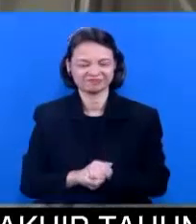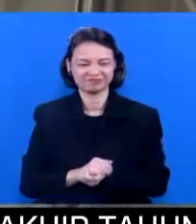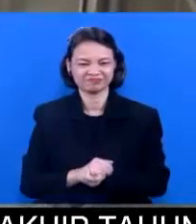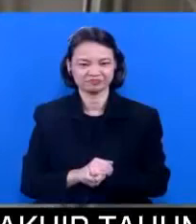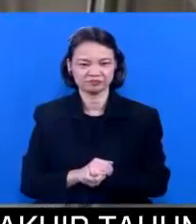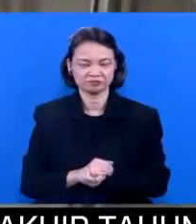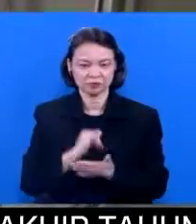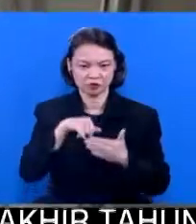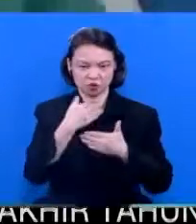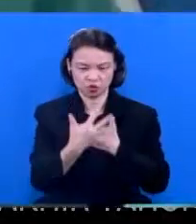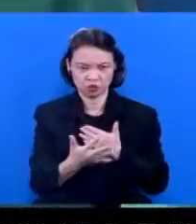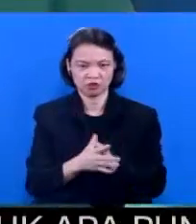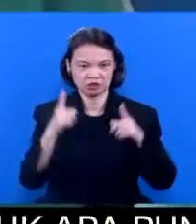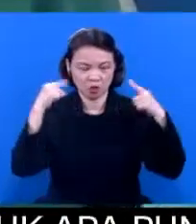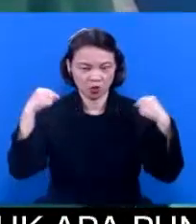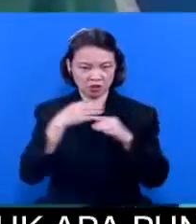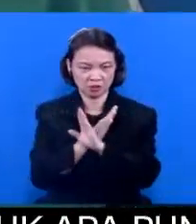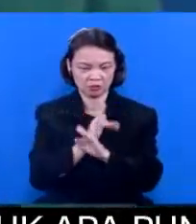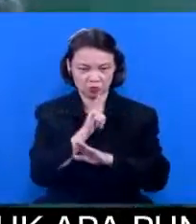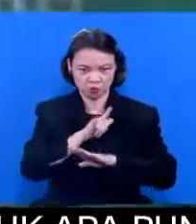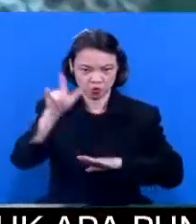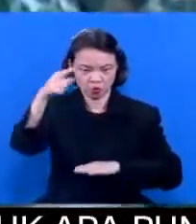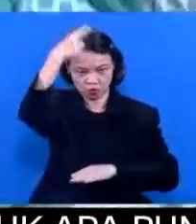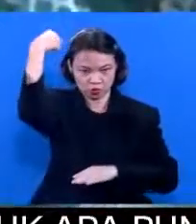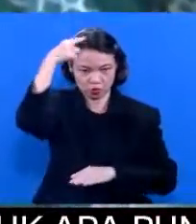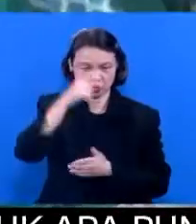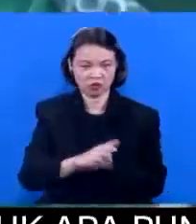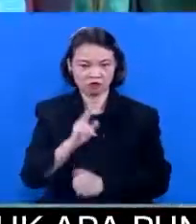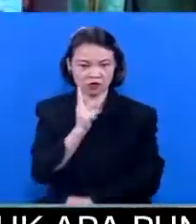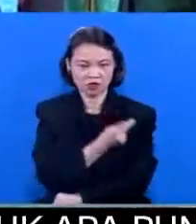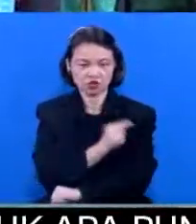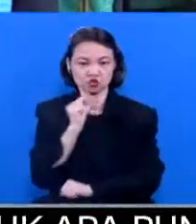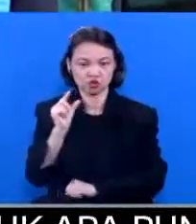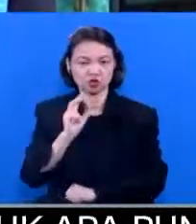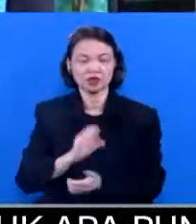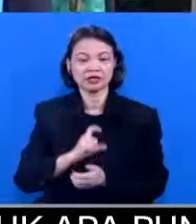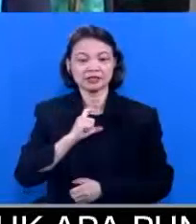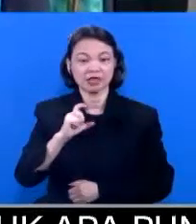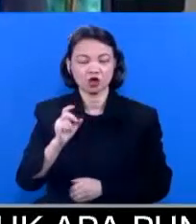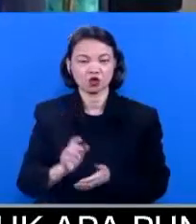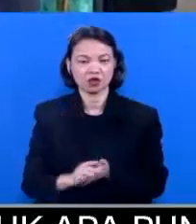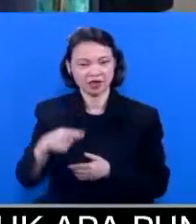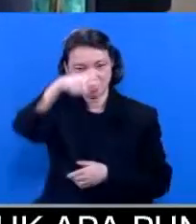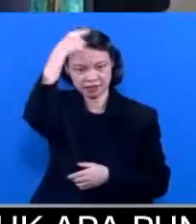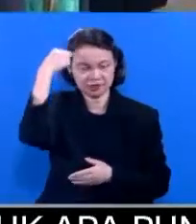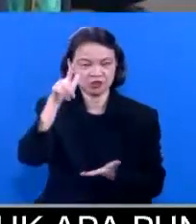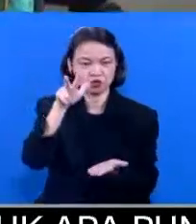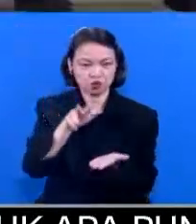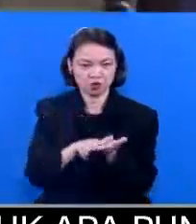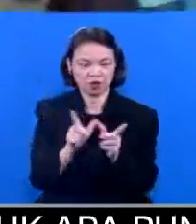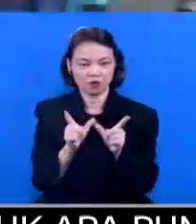Jamaah calon haji Jawa Timur juga berharap ada vaksinasi khusus bagi calon haji sesuai dengan ketentuan WHO dan Kementerian